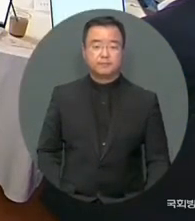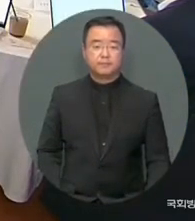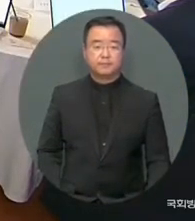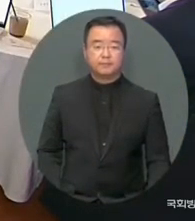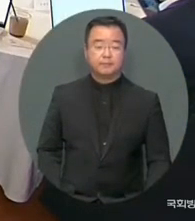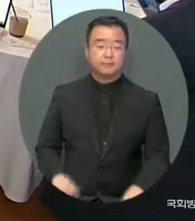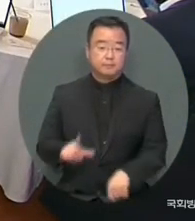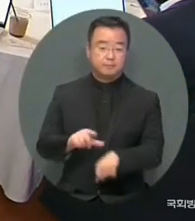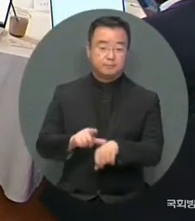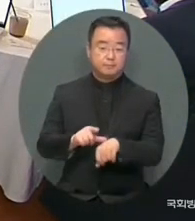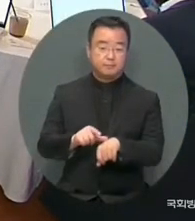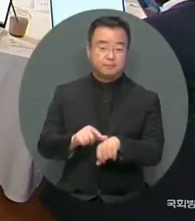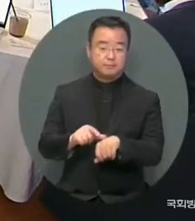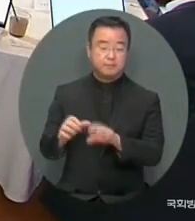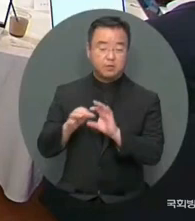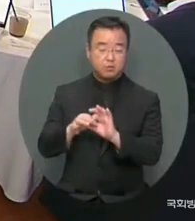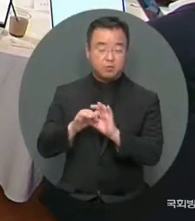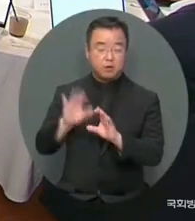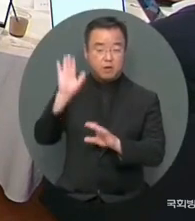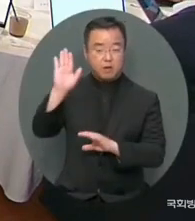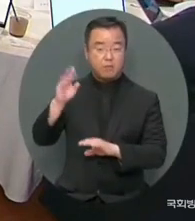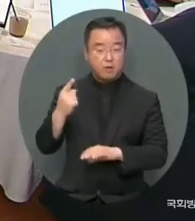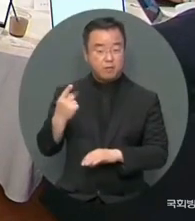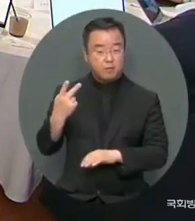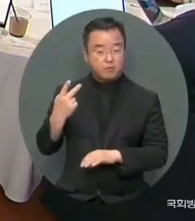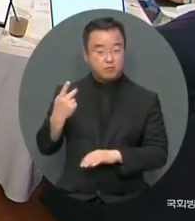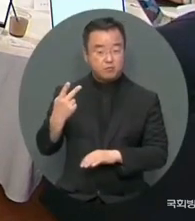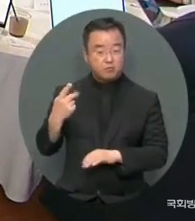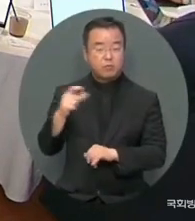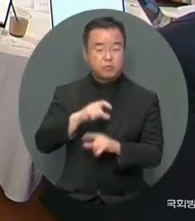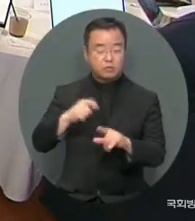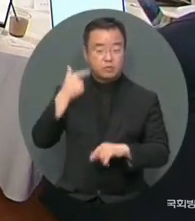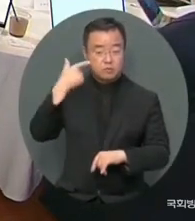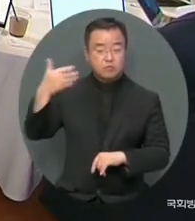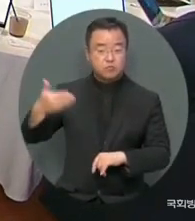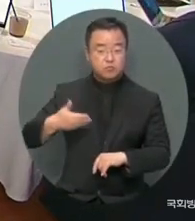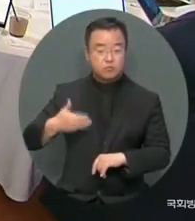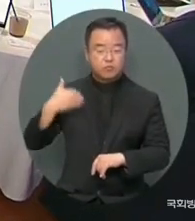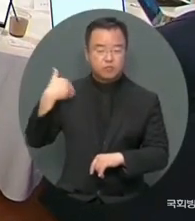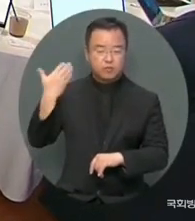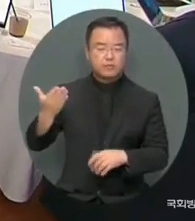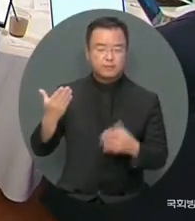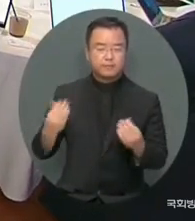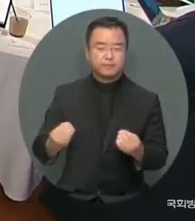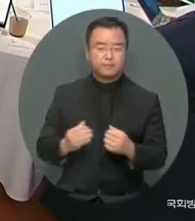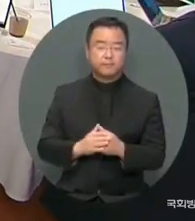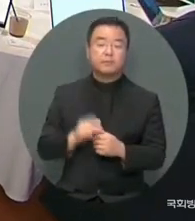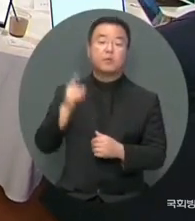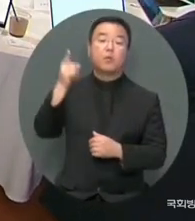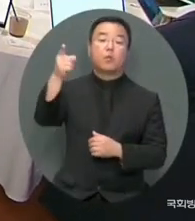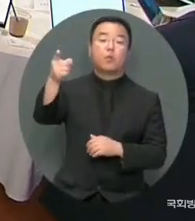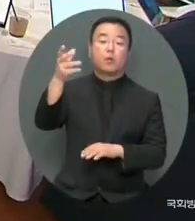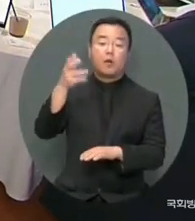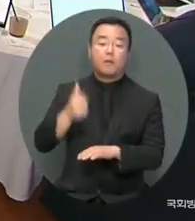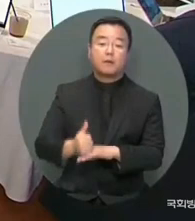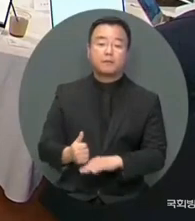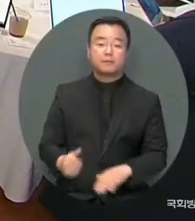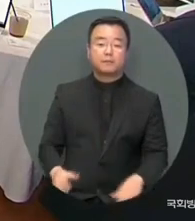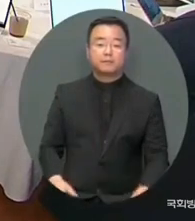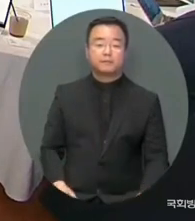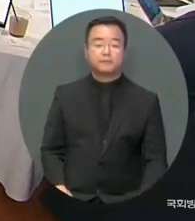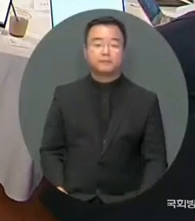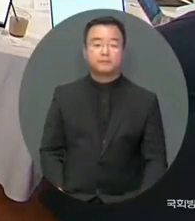시간 관계상 앞으로 한 두 분 정도 질문을 더 받고 끝내기로 하겠습니다. 맨 뒤에